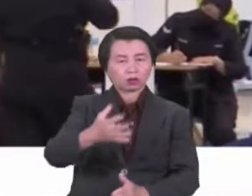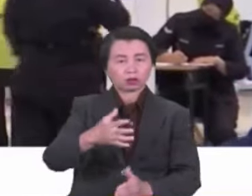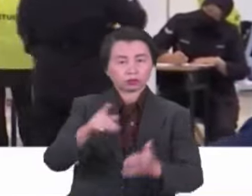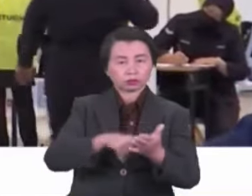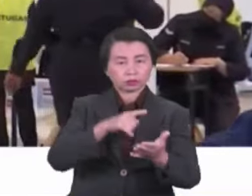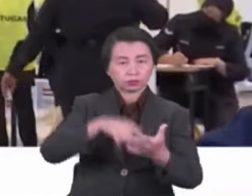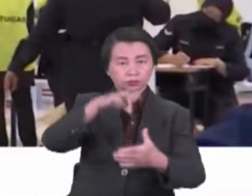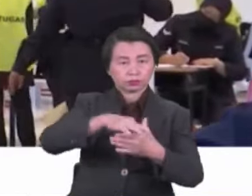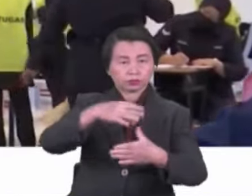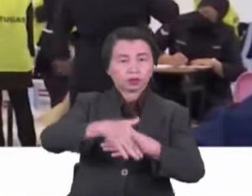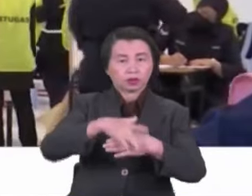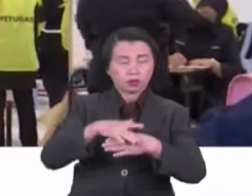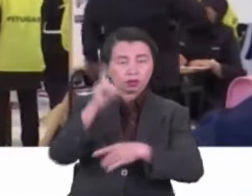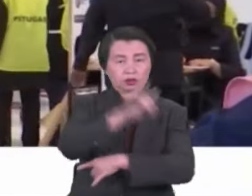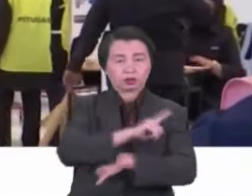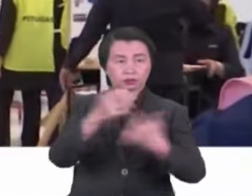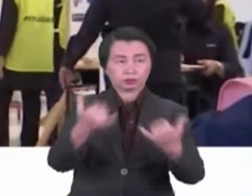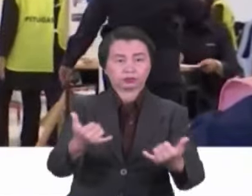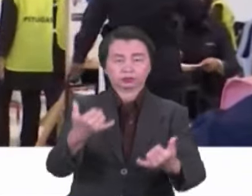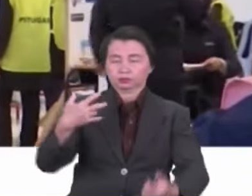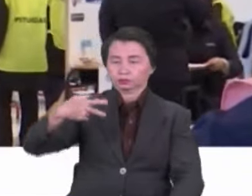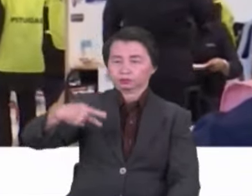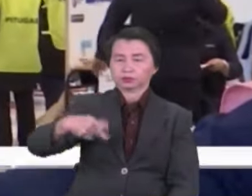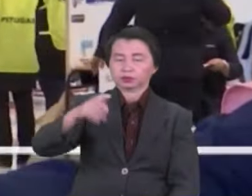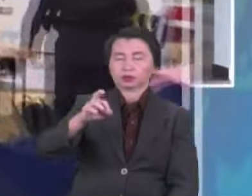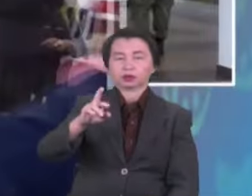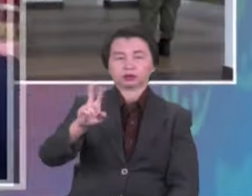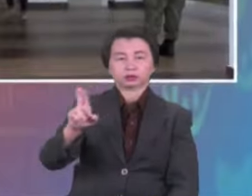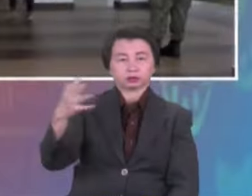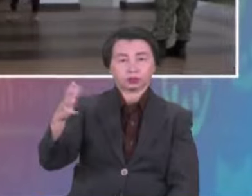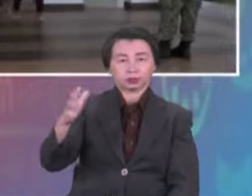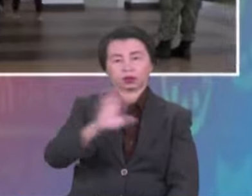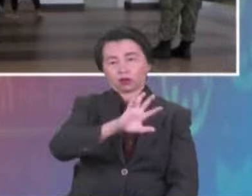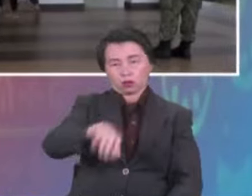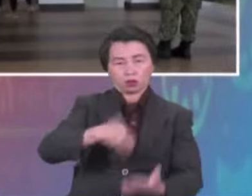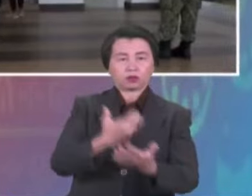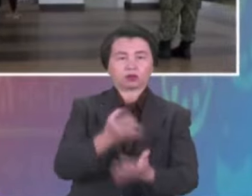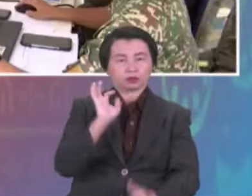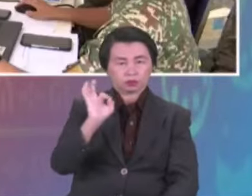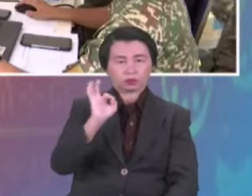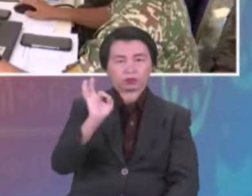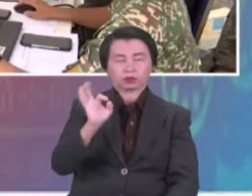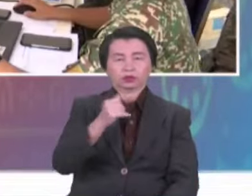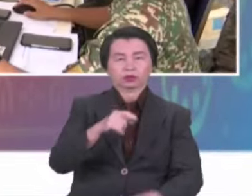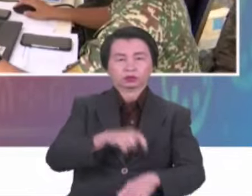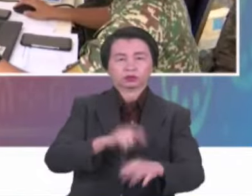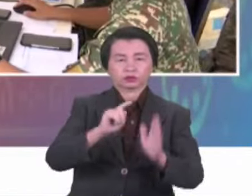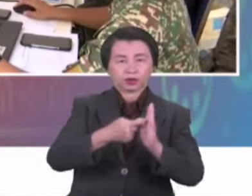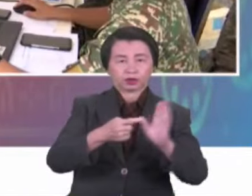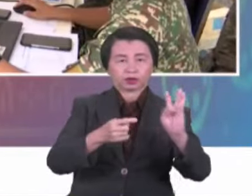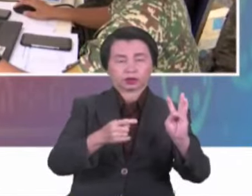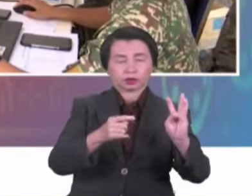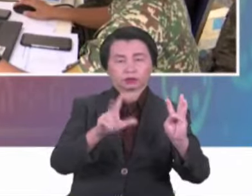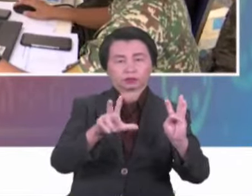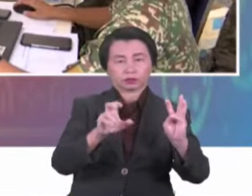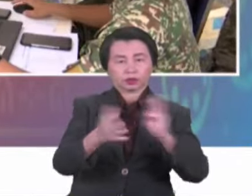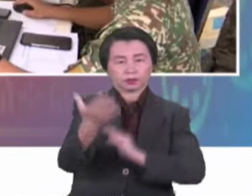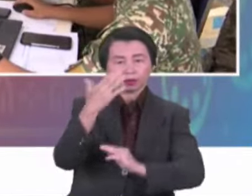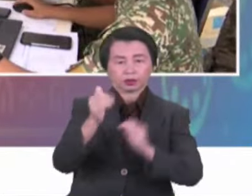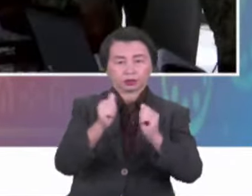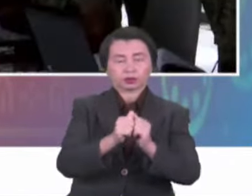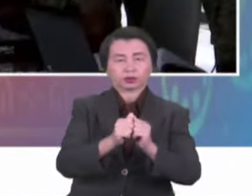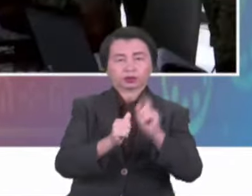pengundian awal untuk hari ini PRU 15 berjalan dengan baiklah. Kita bermula sejak awal 6.30 pagi tadi dengan